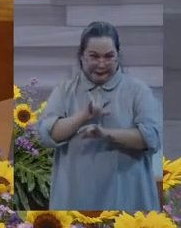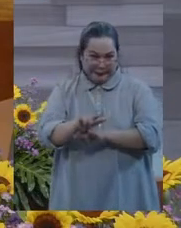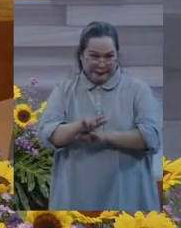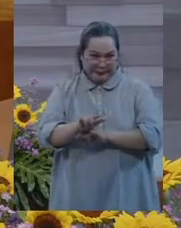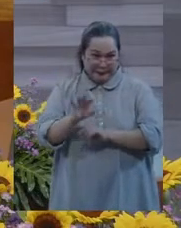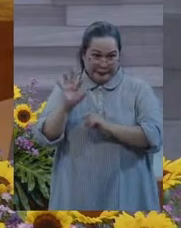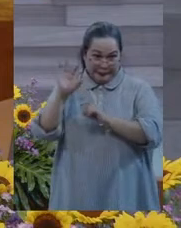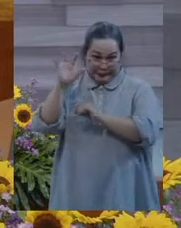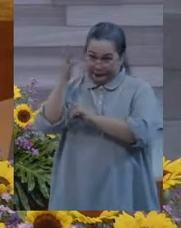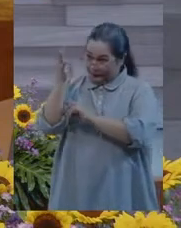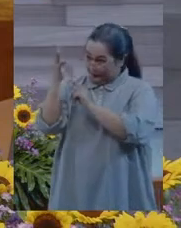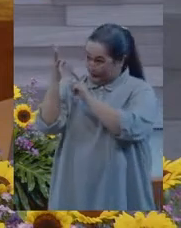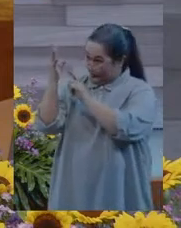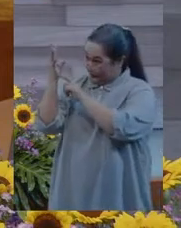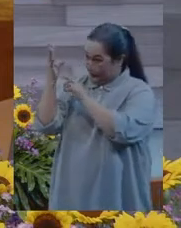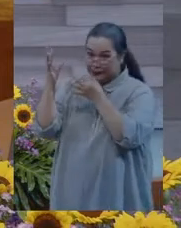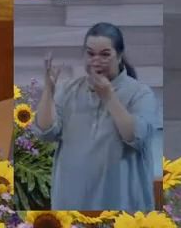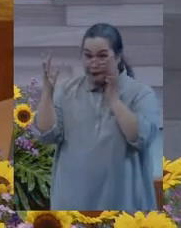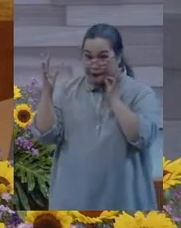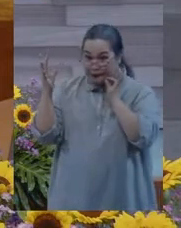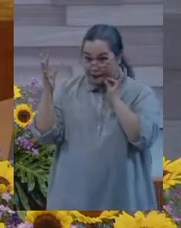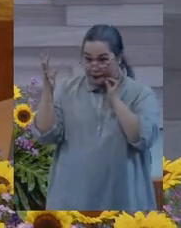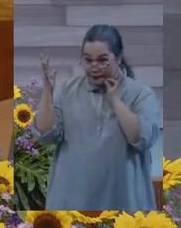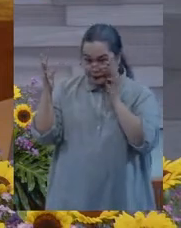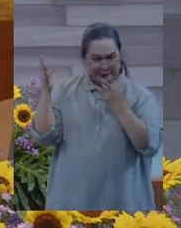trees in late August.